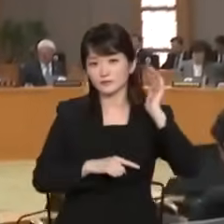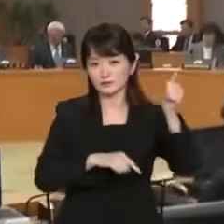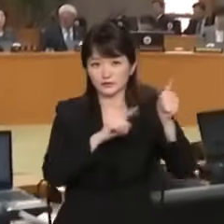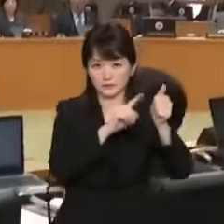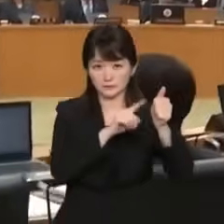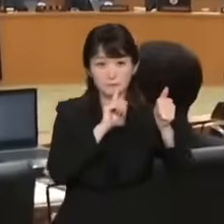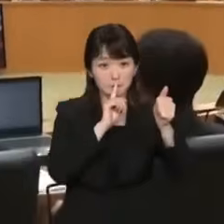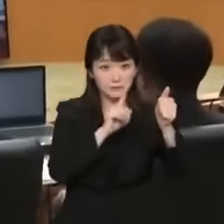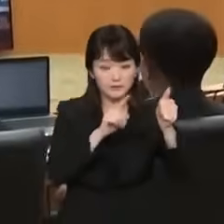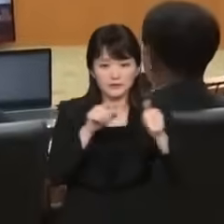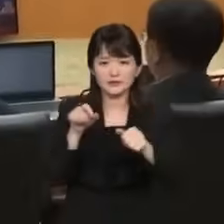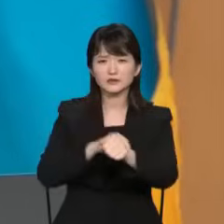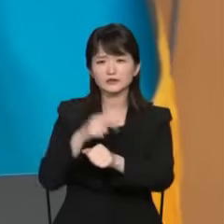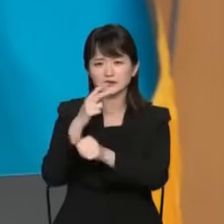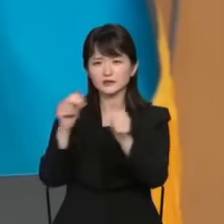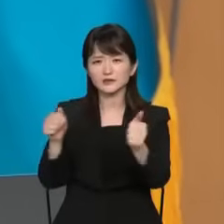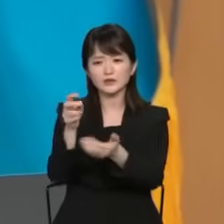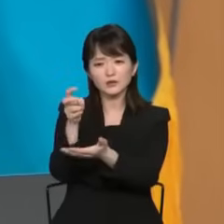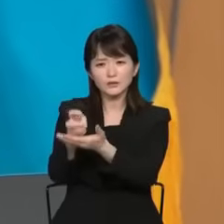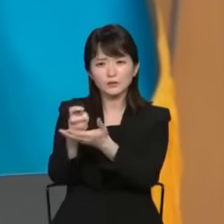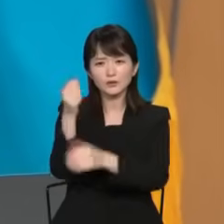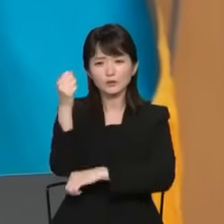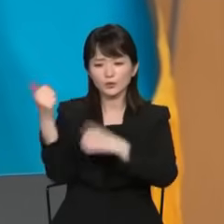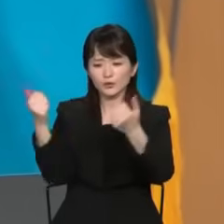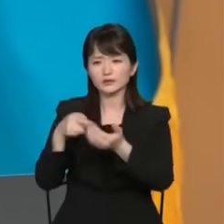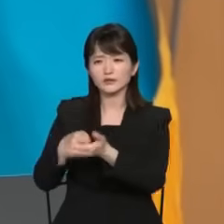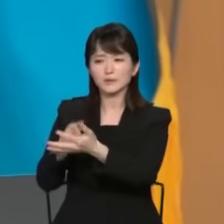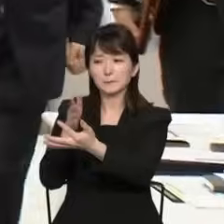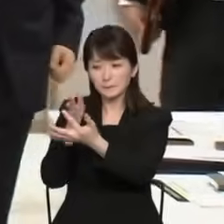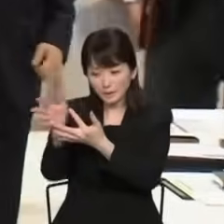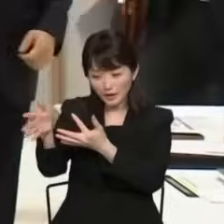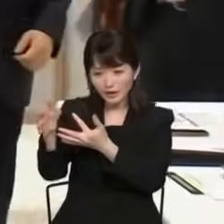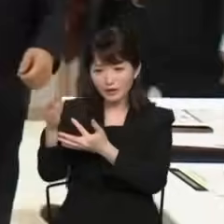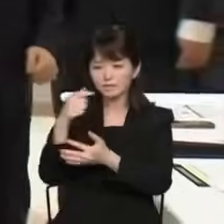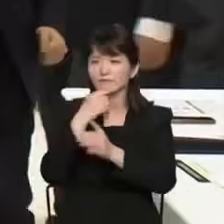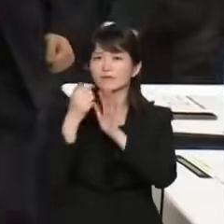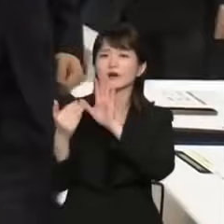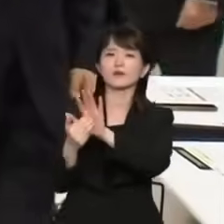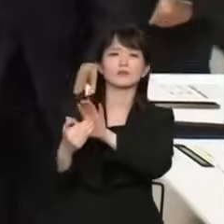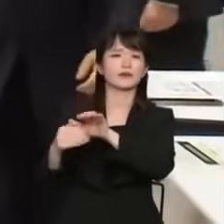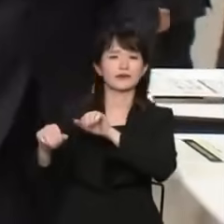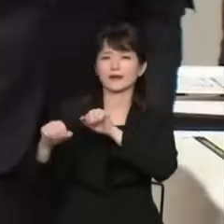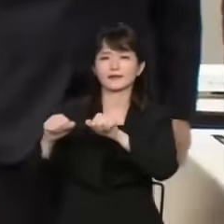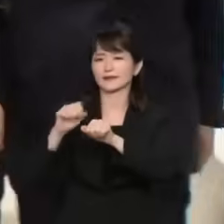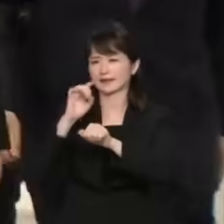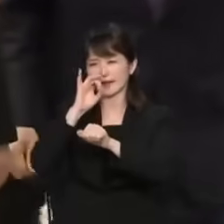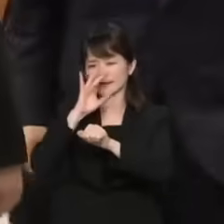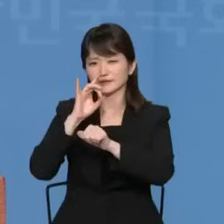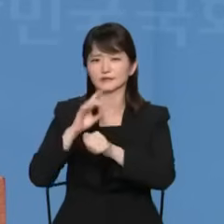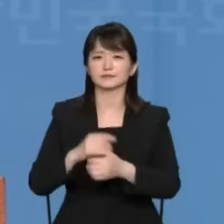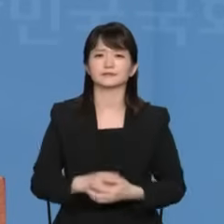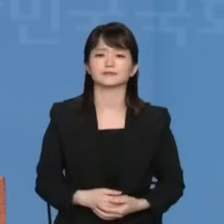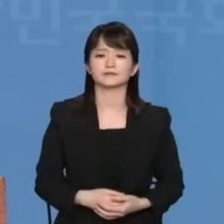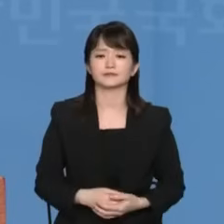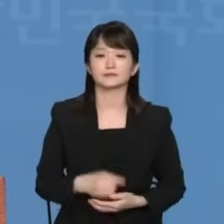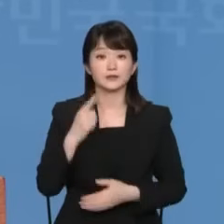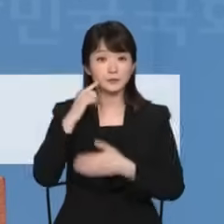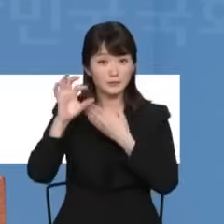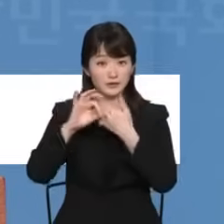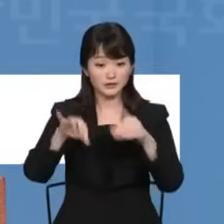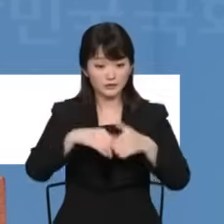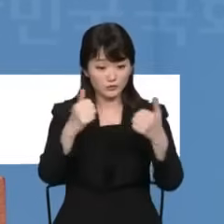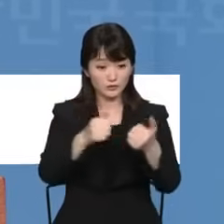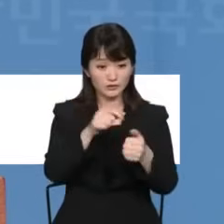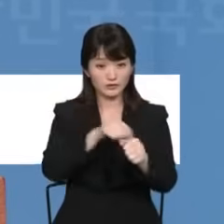향해서도 특검법이 본회의를 통과할 경우 거부권을 행사해선 안 된다고 압박했습니다. 만약 국회를